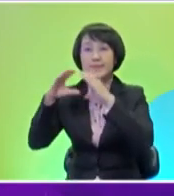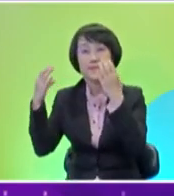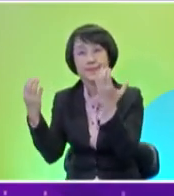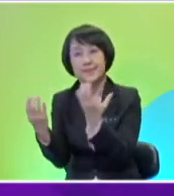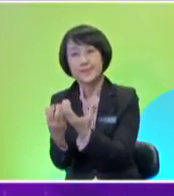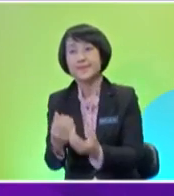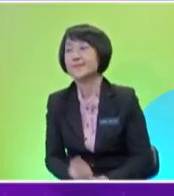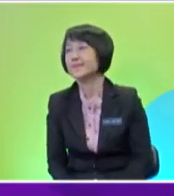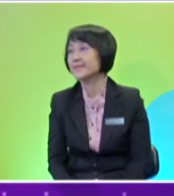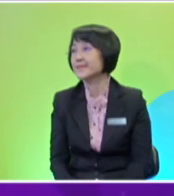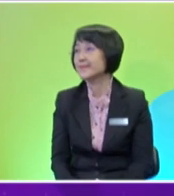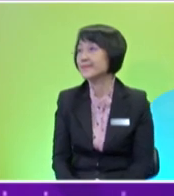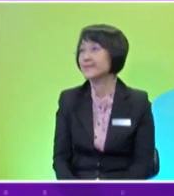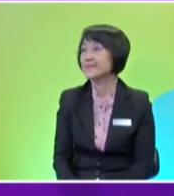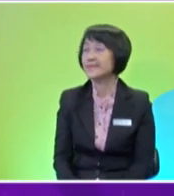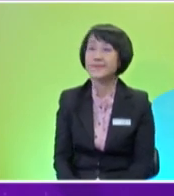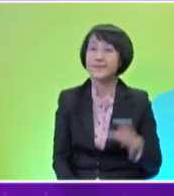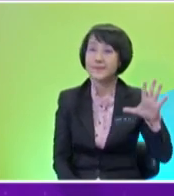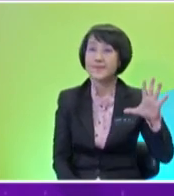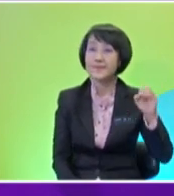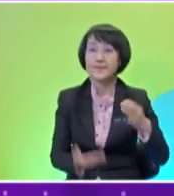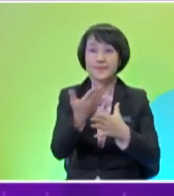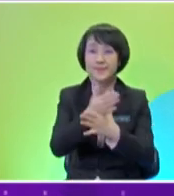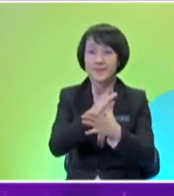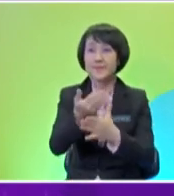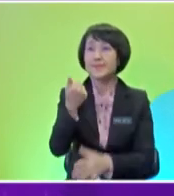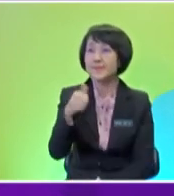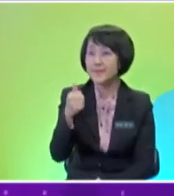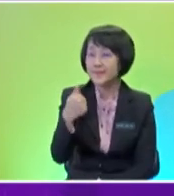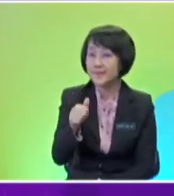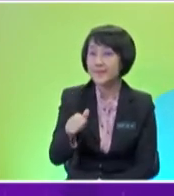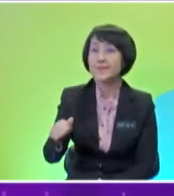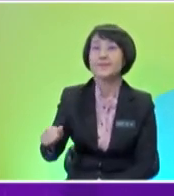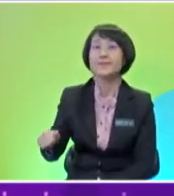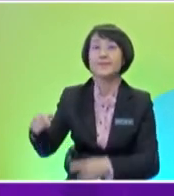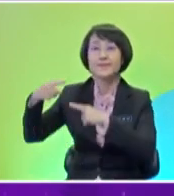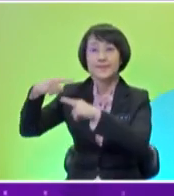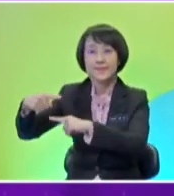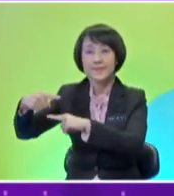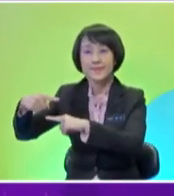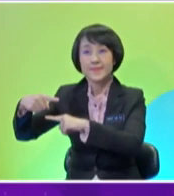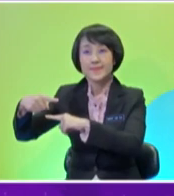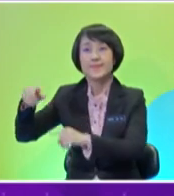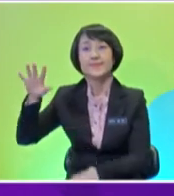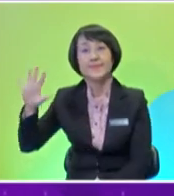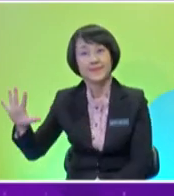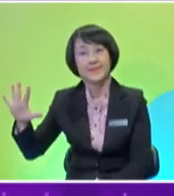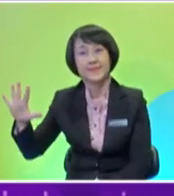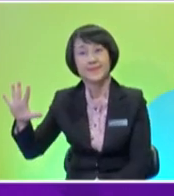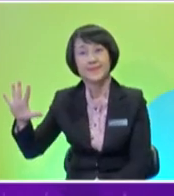jadi 50 bagi 10 sama dengan 5